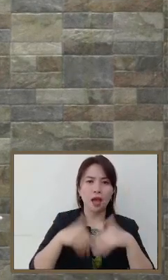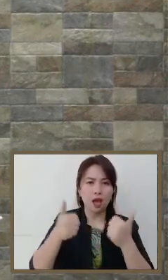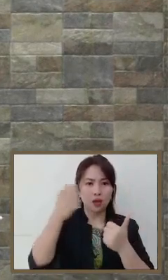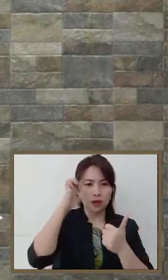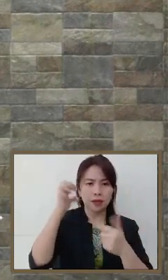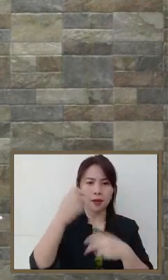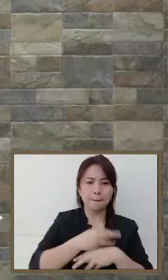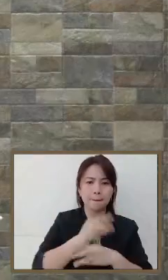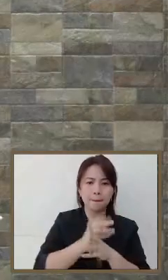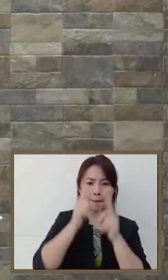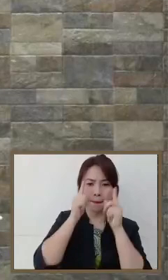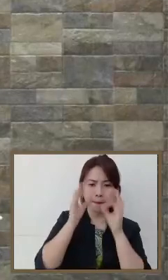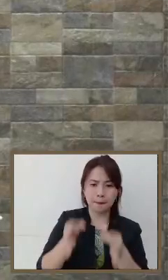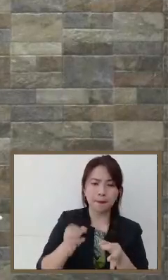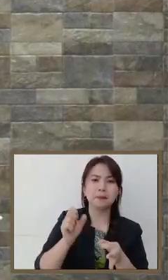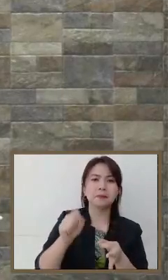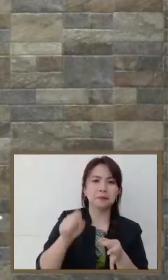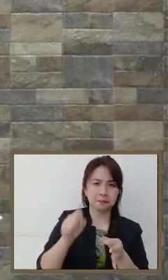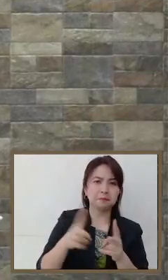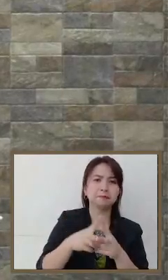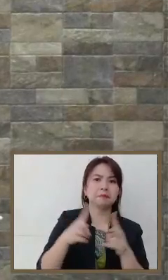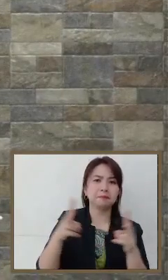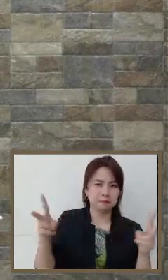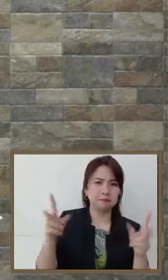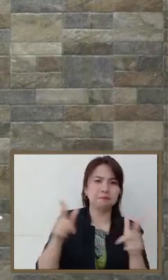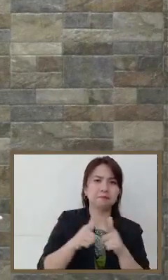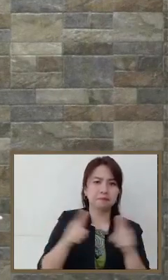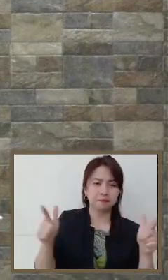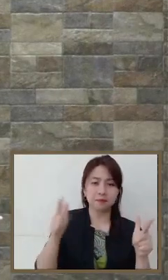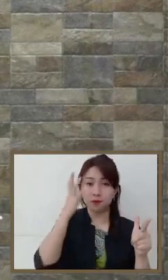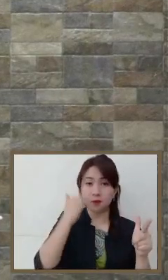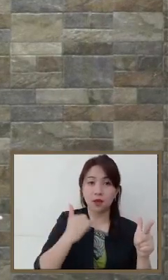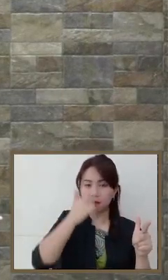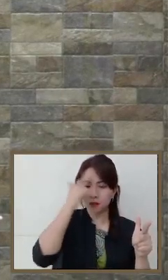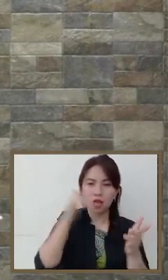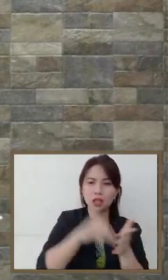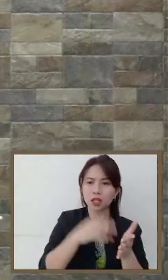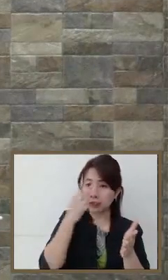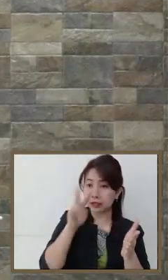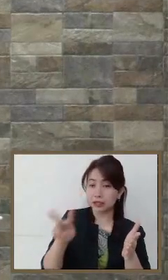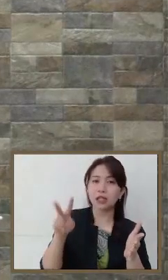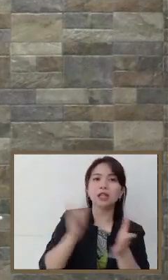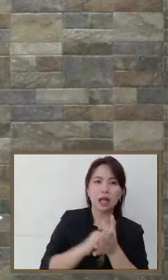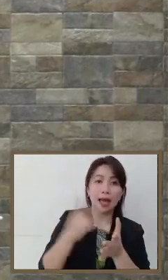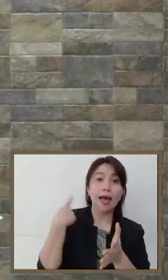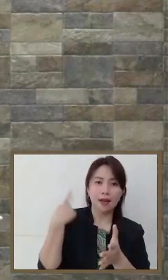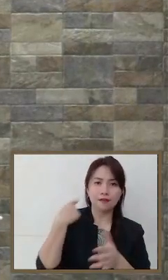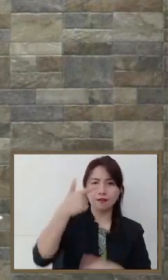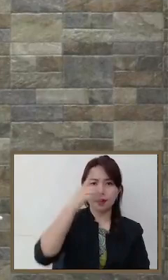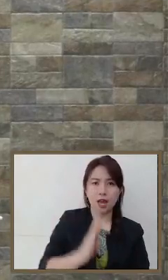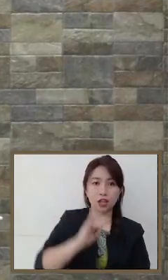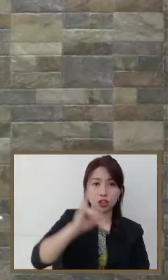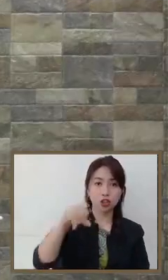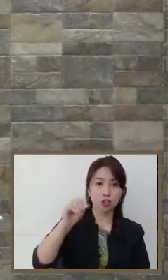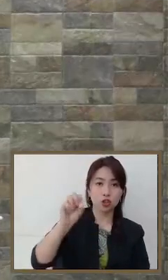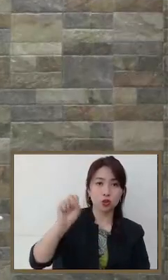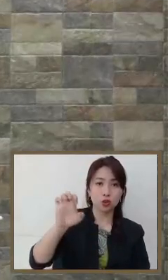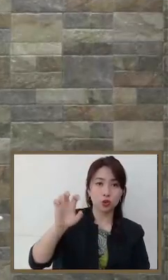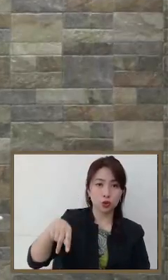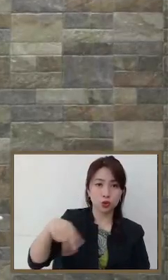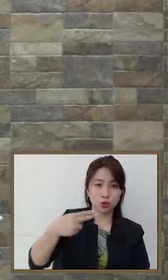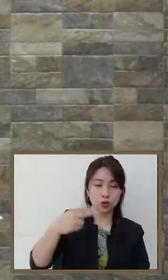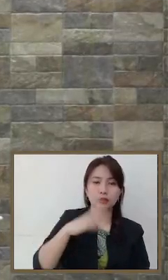desisyon nakakatuwa mga kapatid sa kadahilan ng kitang-kita mo ang Panginoon kitang-kita mo kung paano siya